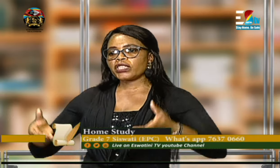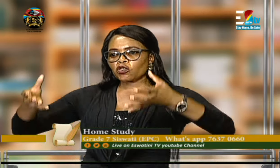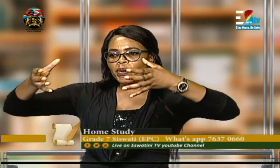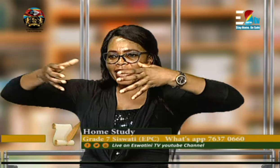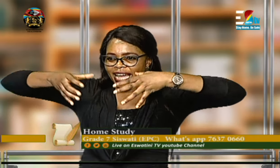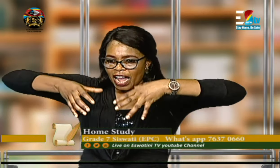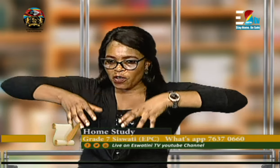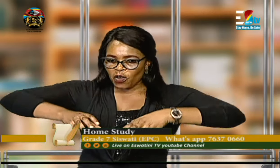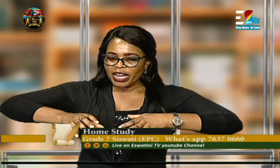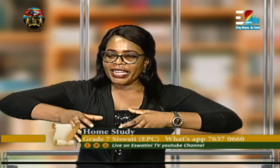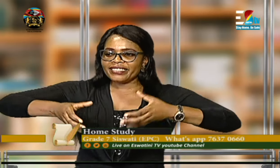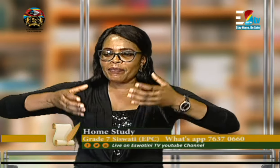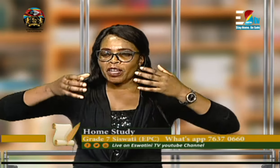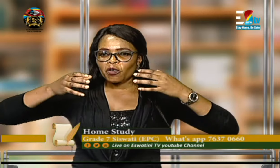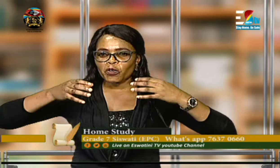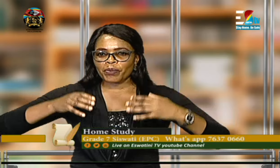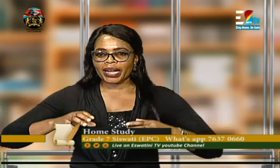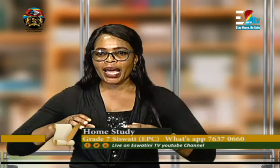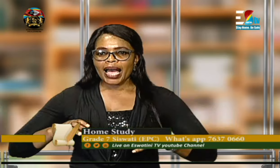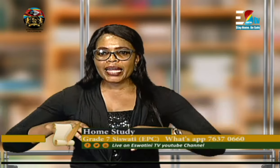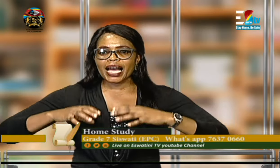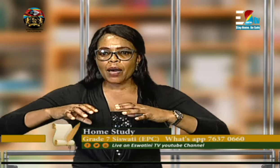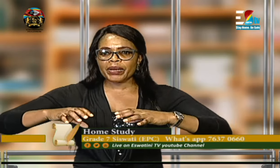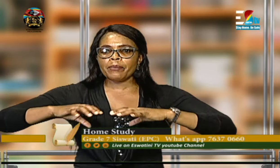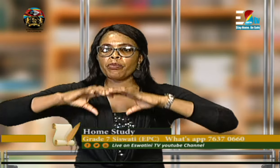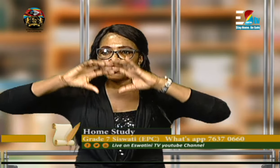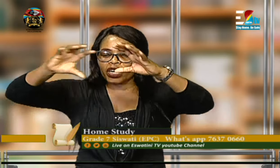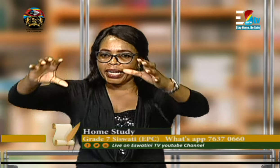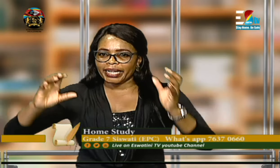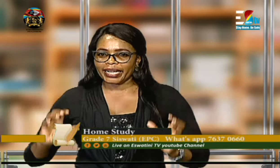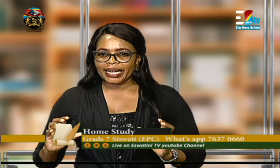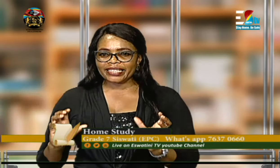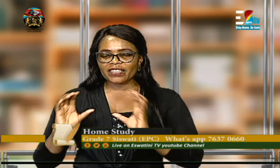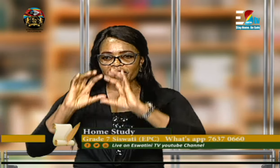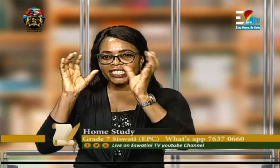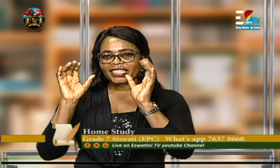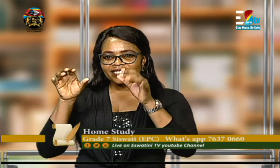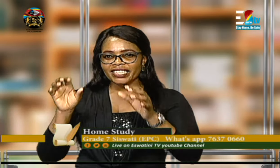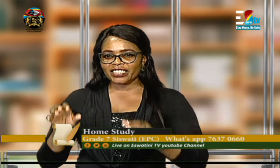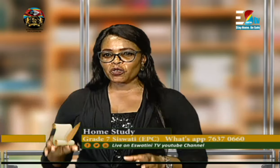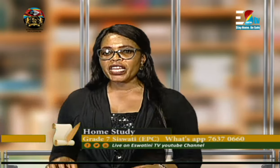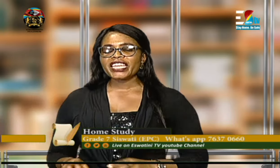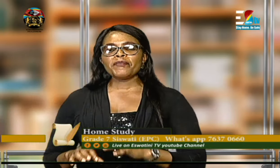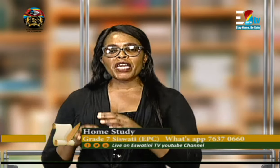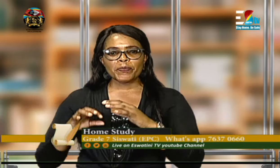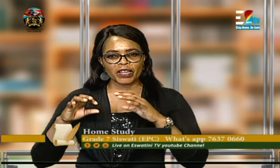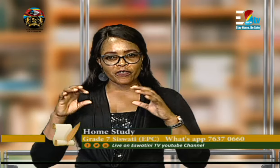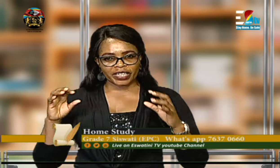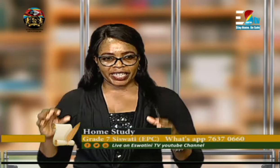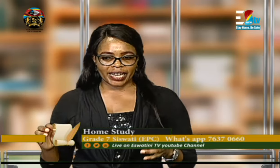ezi usaqhubeka nayo lenzaba yakho uyibhala ayihambe lembuto lesiyivetile kulesingeniso